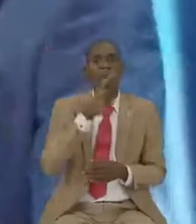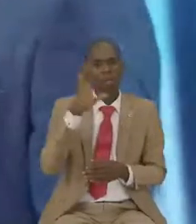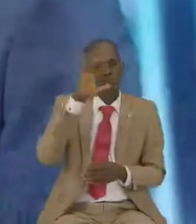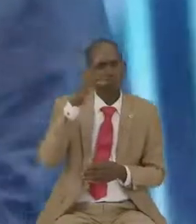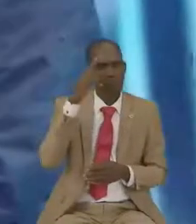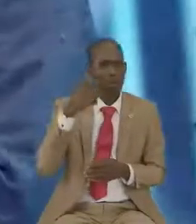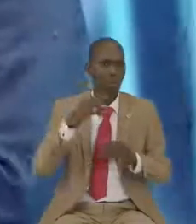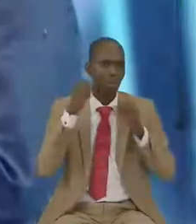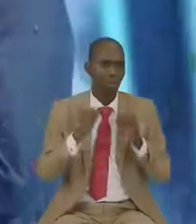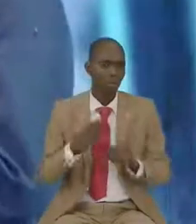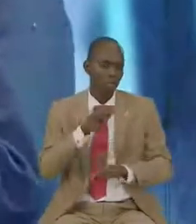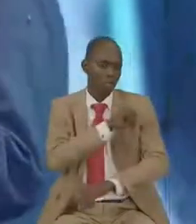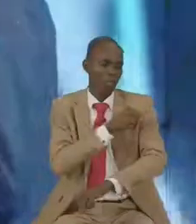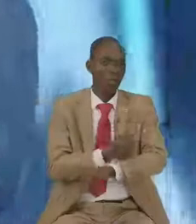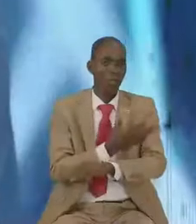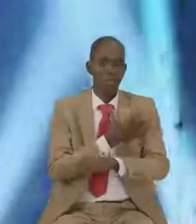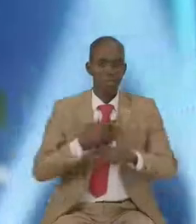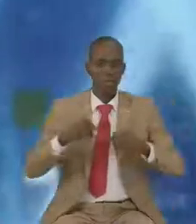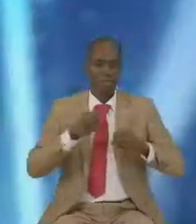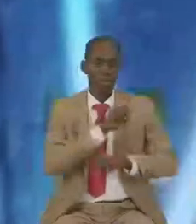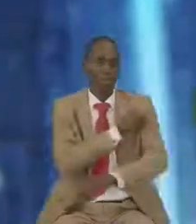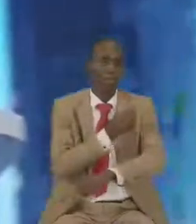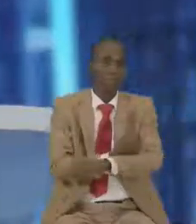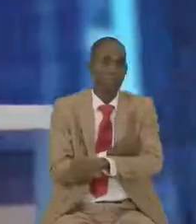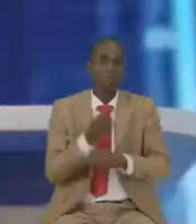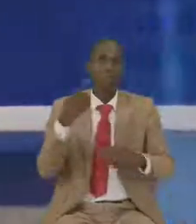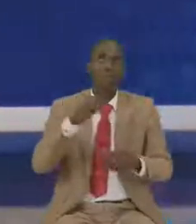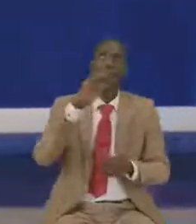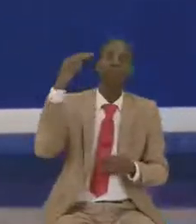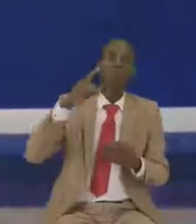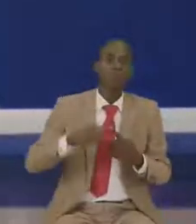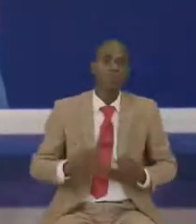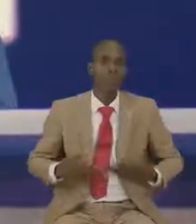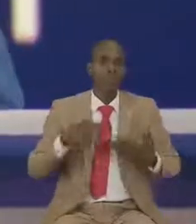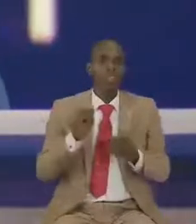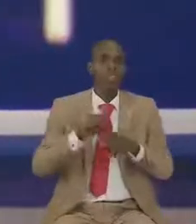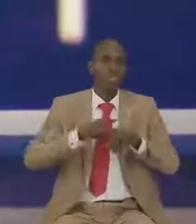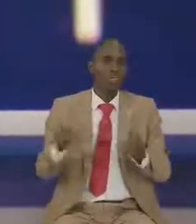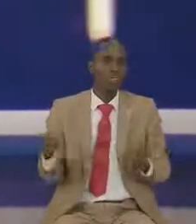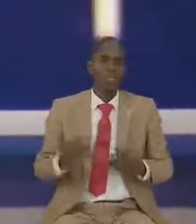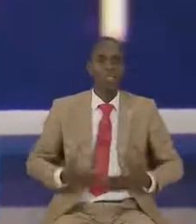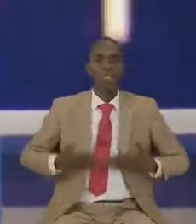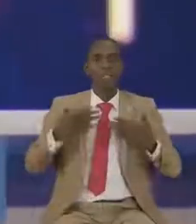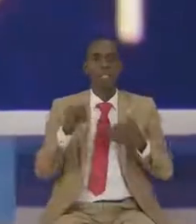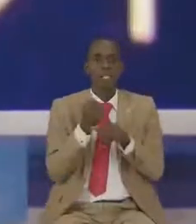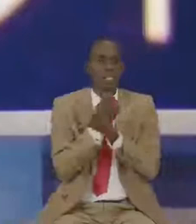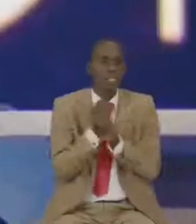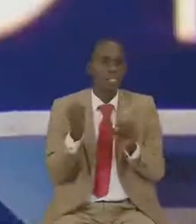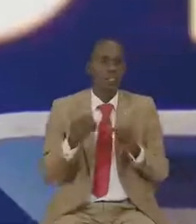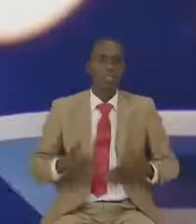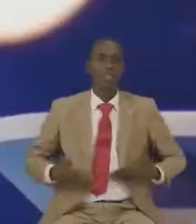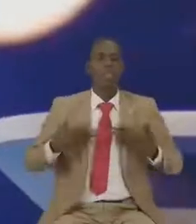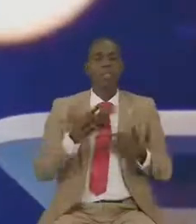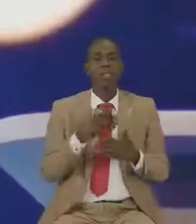l'agneau de Dieu. Tu cherches la puissance, l'autorité, la force, la grâce pour mener une